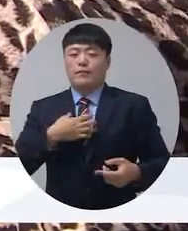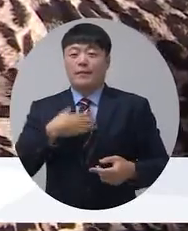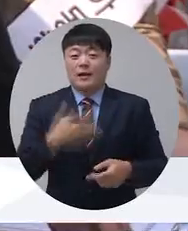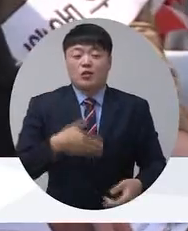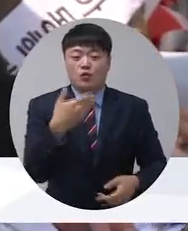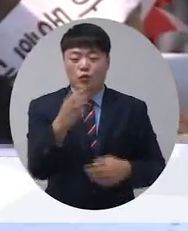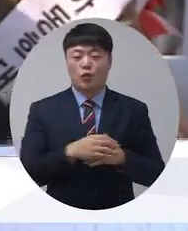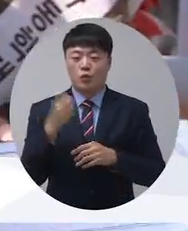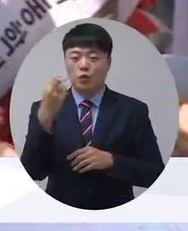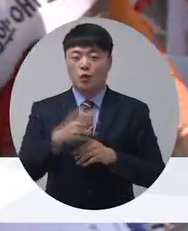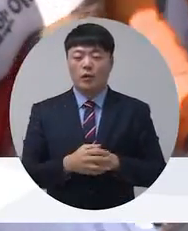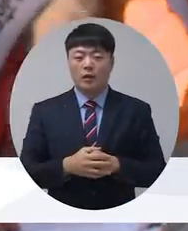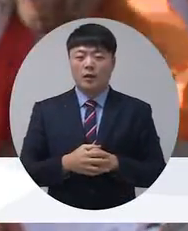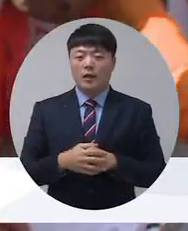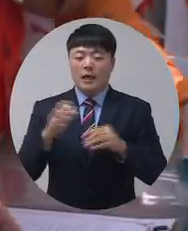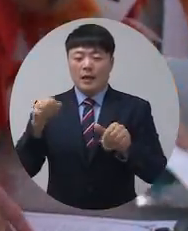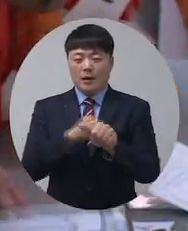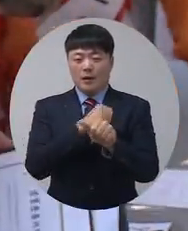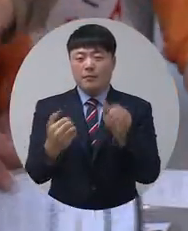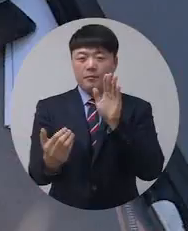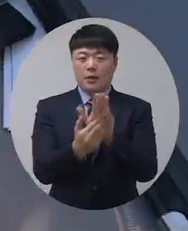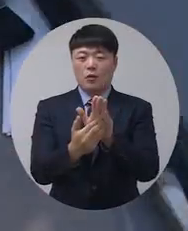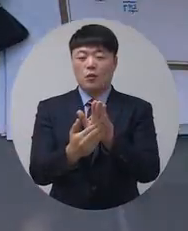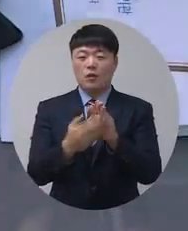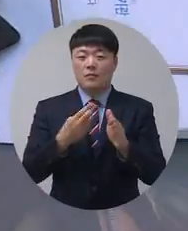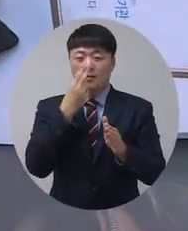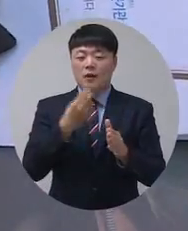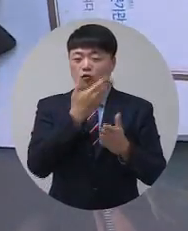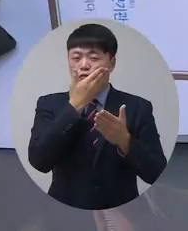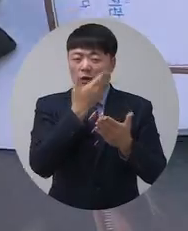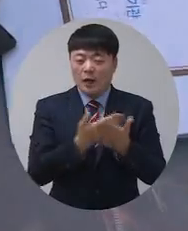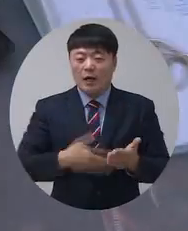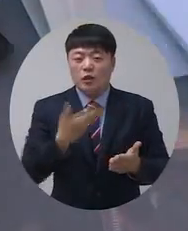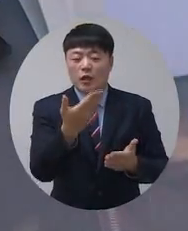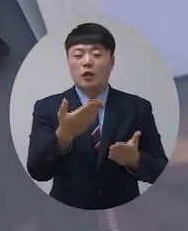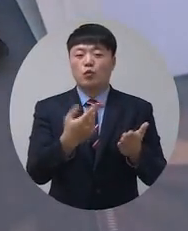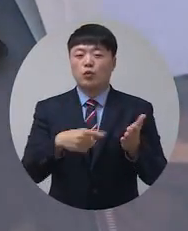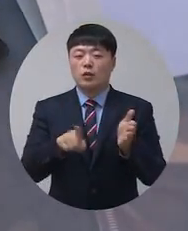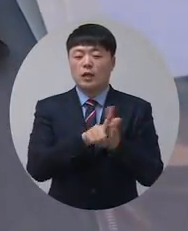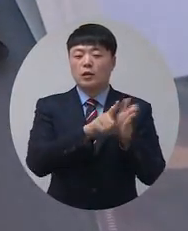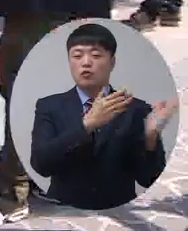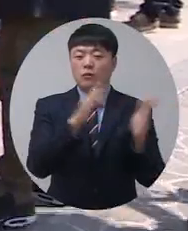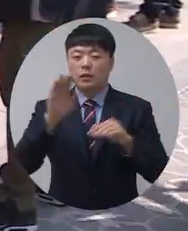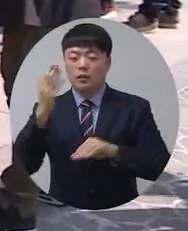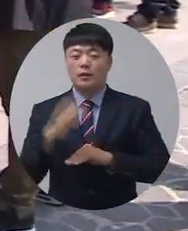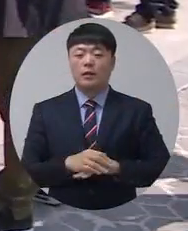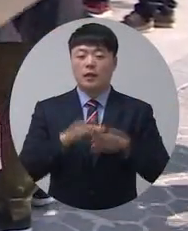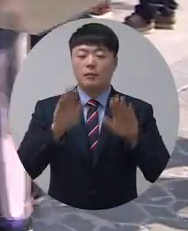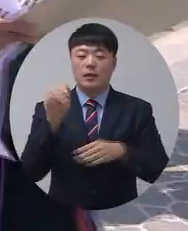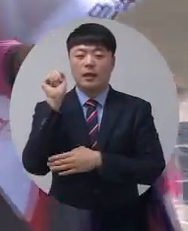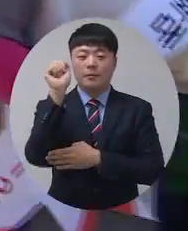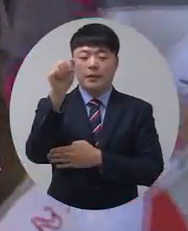고취하고 아동학대 예방과 생명 존중 문화 조성의 중요성을 심어주기 위해 마련됐습니다.